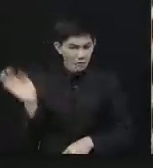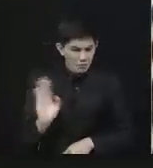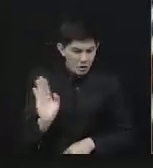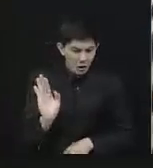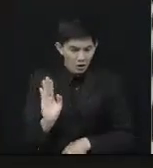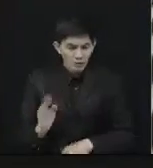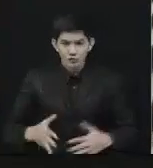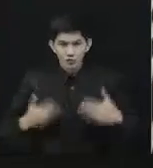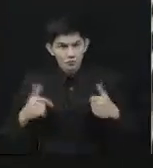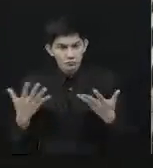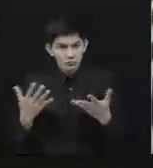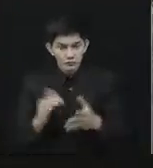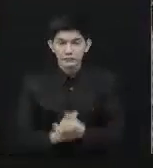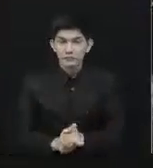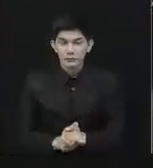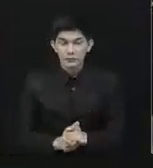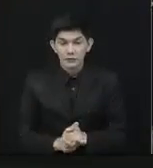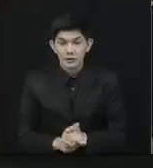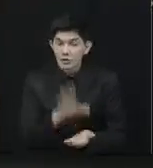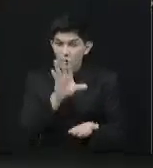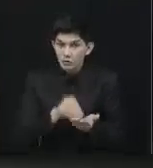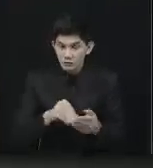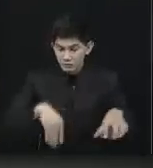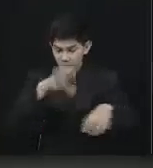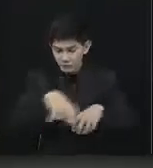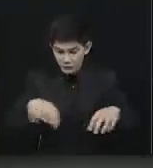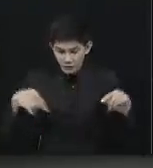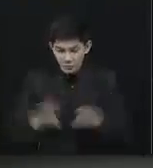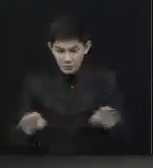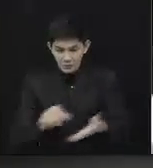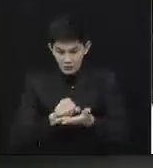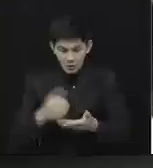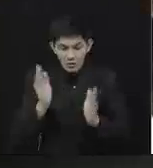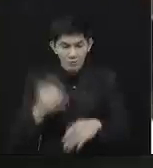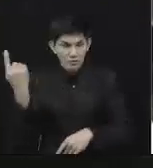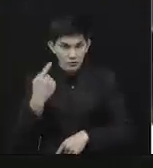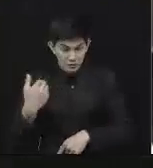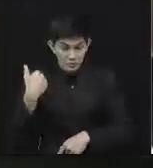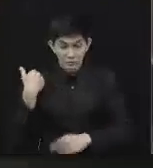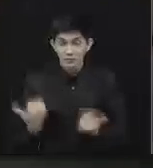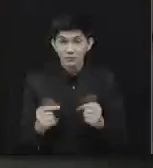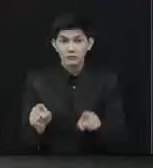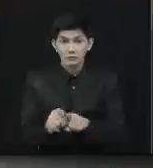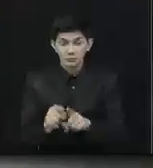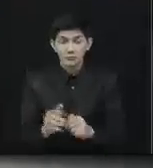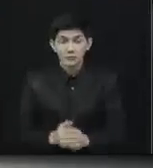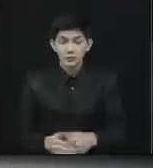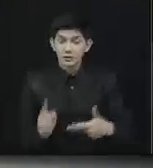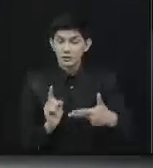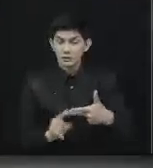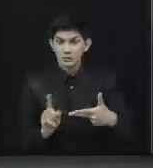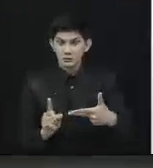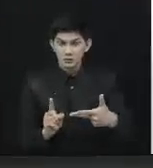เปิดเพลงอย่างอึกกระทึกพร้อมให้ข้อมูลสถานบันเทิงที่ยังเปิดให้บริการสำหรับนักท่องเที่ยวในช่วงนี้และ